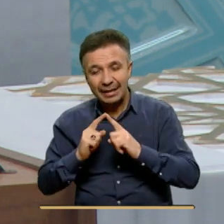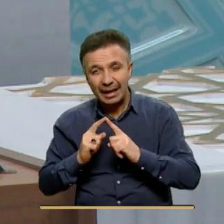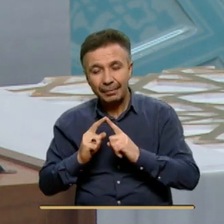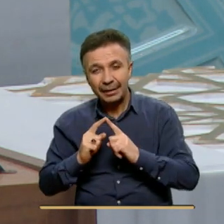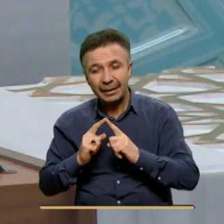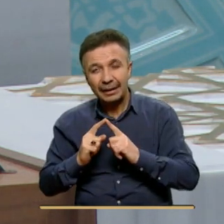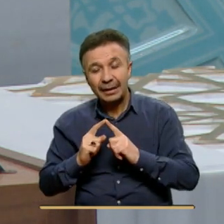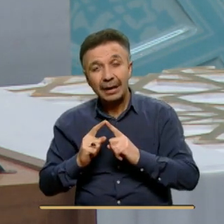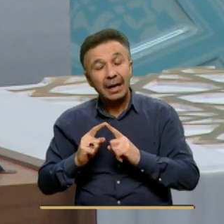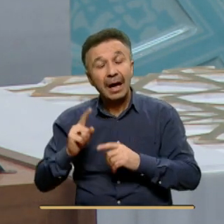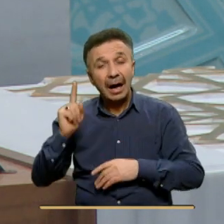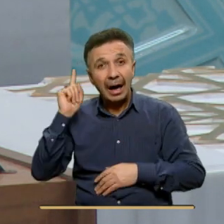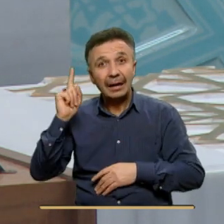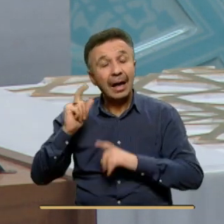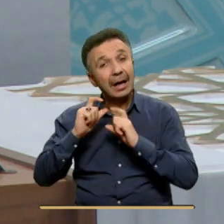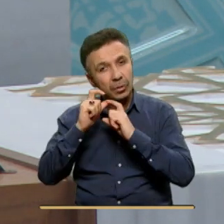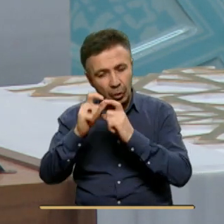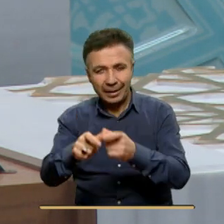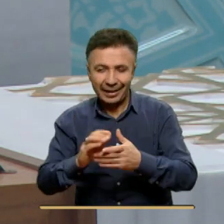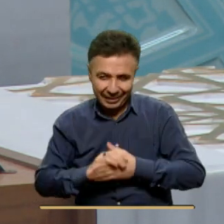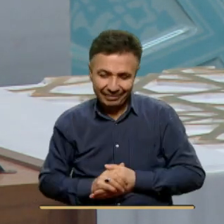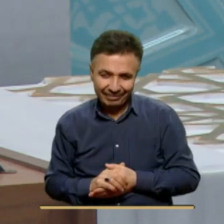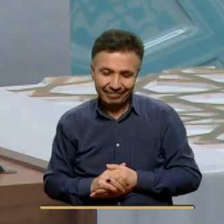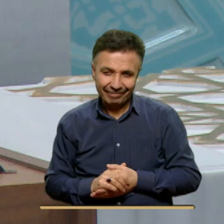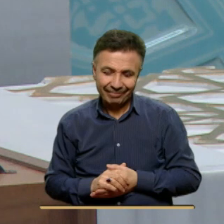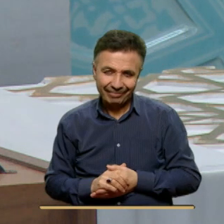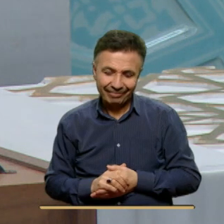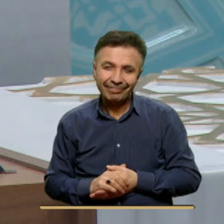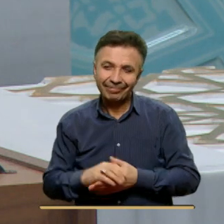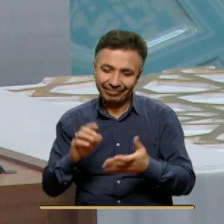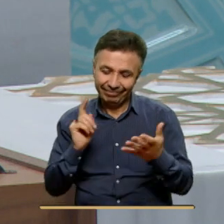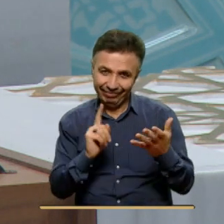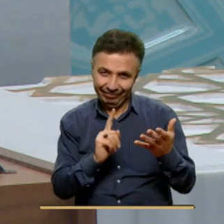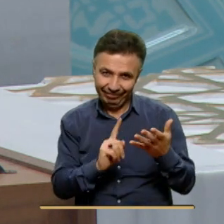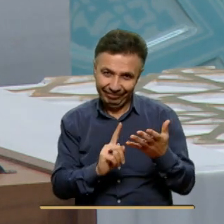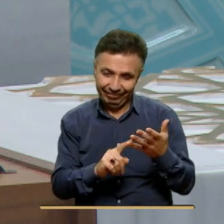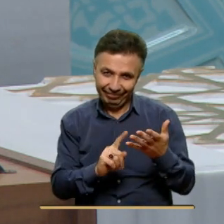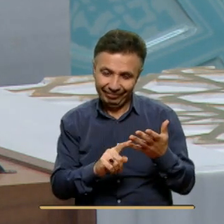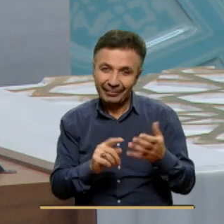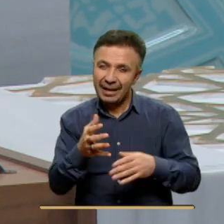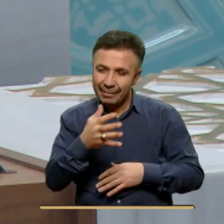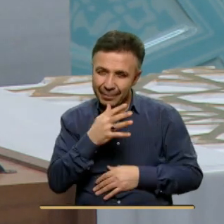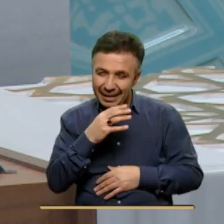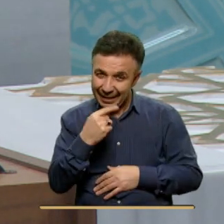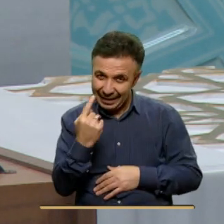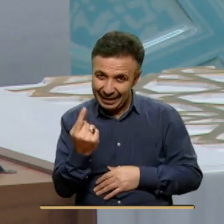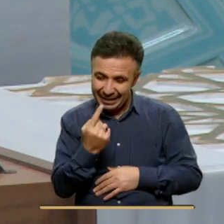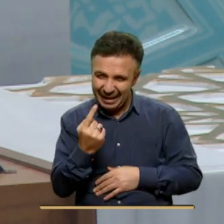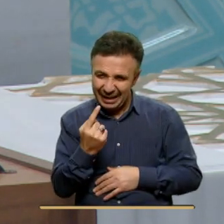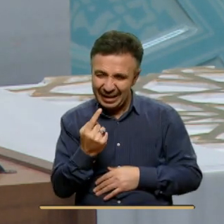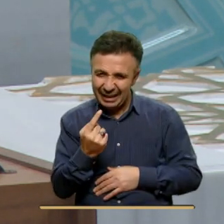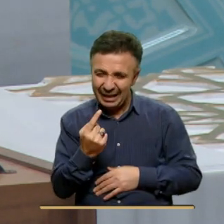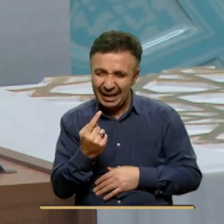vermeden ve وَمَاذَا عَلِمَ ف۪ي مَا عَمِلَ Bildiği ile ne